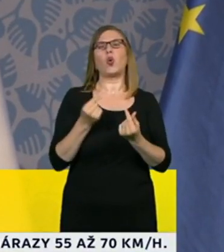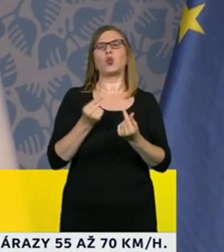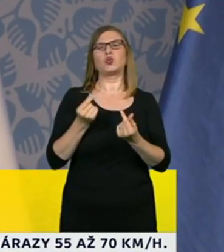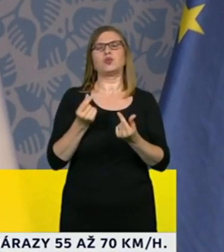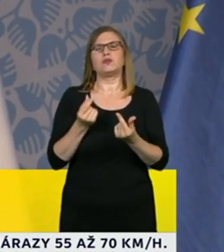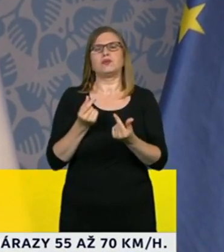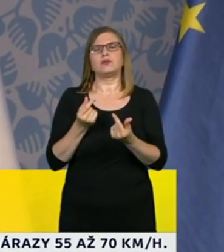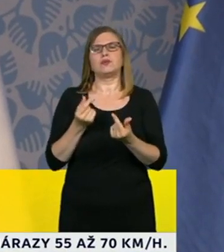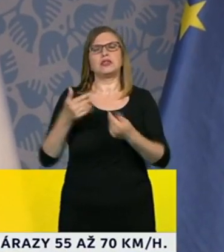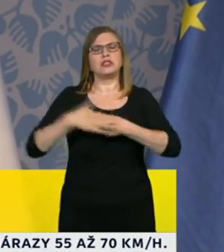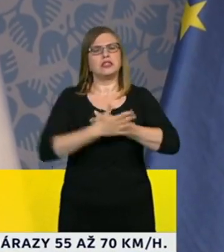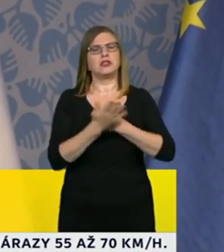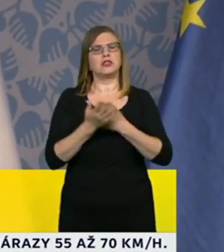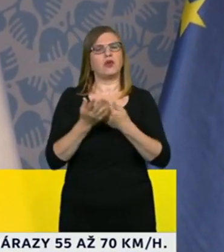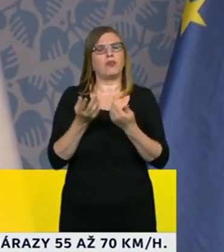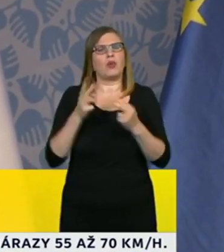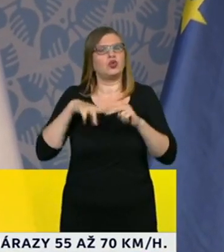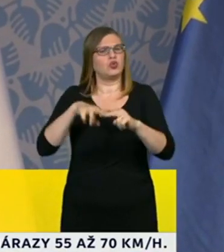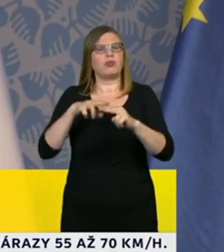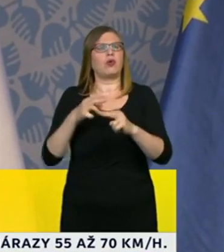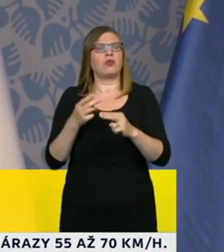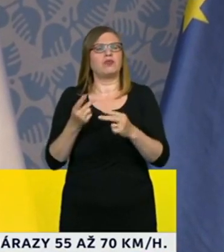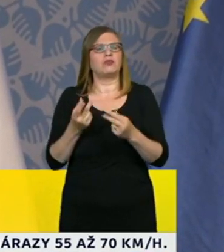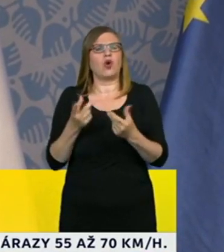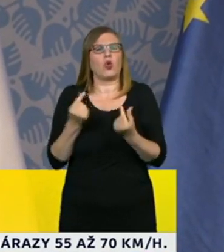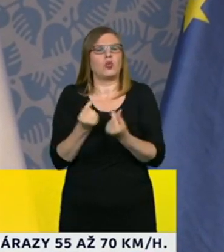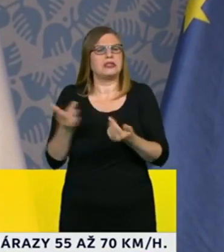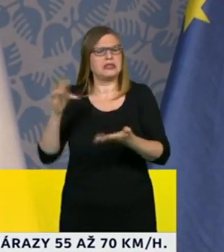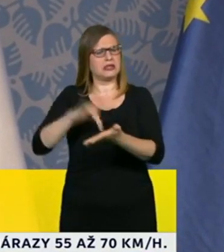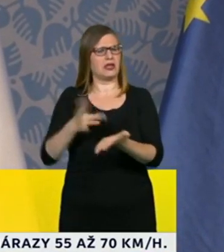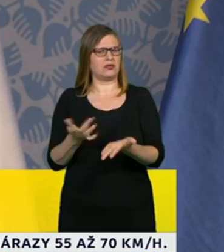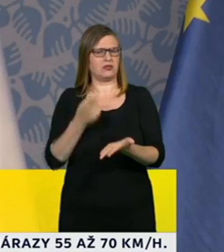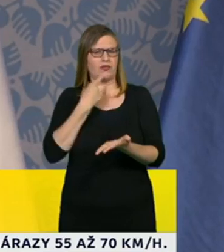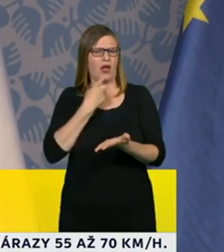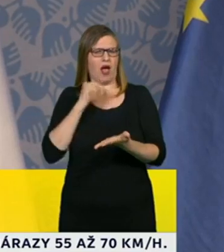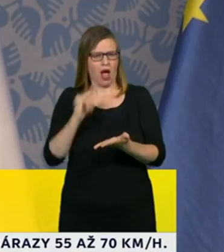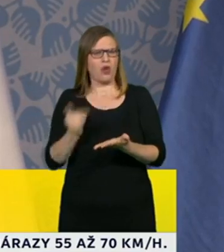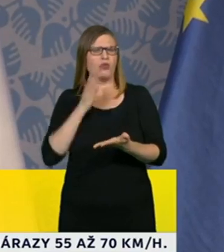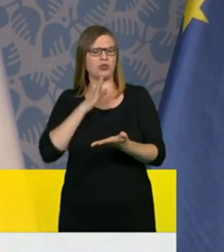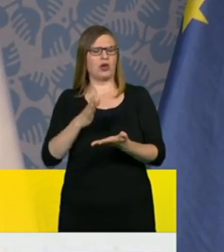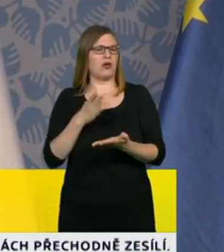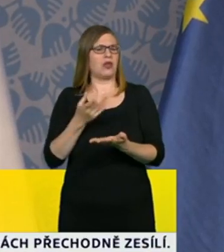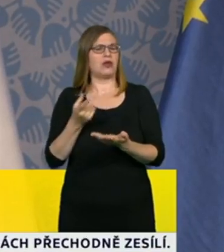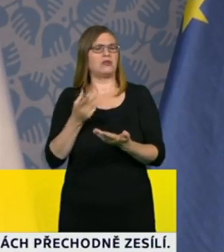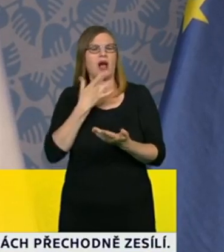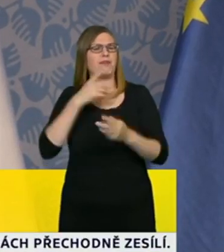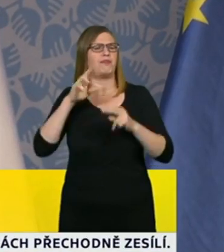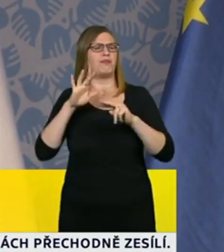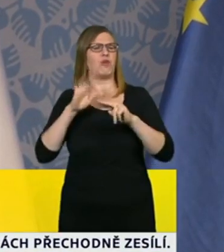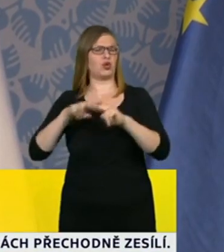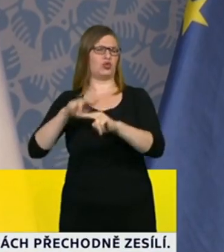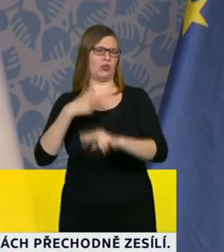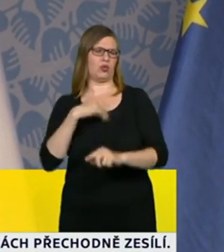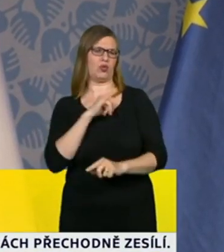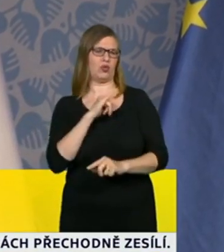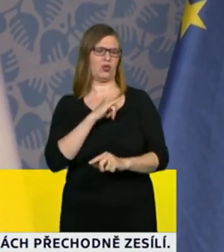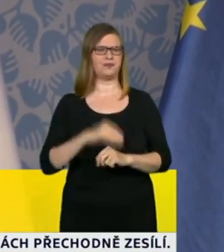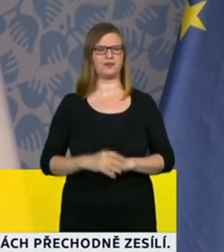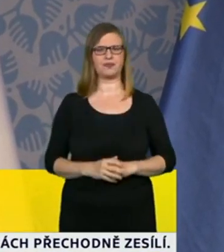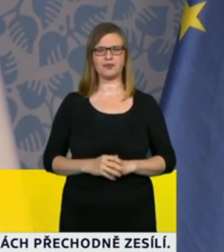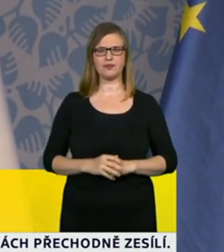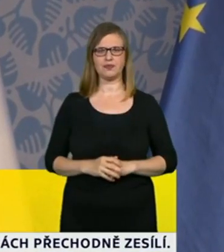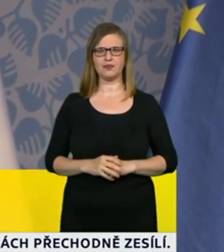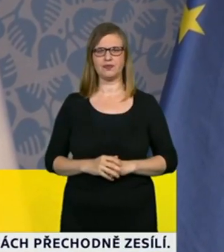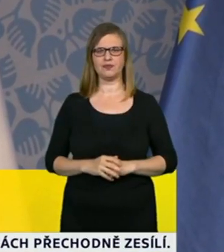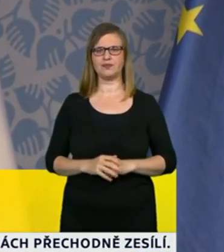provizorium, a jestli budete žádat ještě o nějaké zkrácení lhůt právě toho projednávání ve sněmovně? Děkuju. Pokud jde o roušky, tak